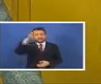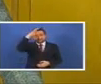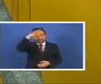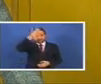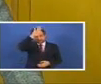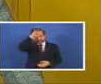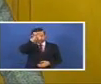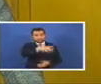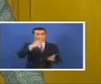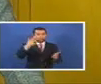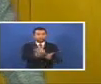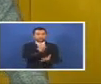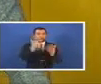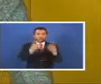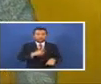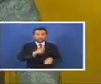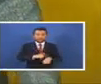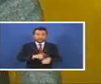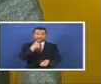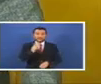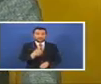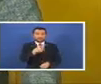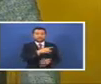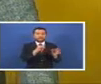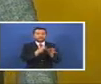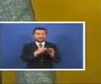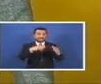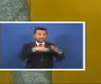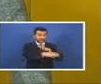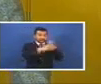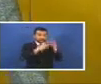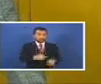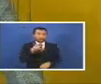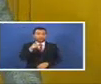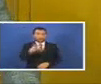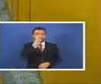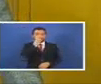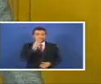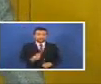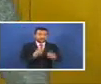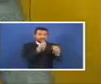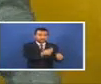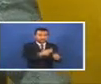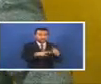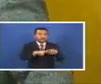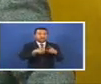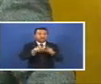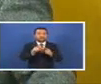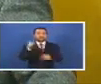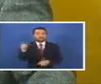İstanbul'u fethettiğinde diyelim, Bizans'tan içeri girerken ona çiçek sunanlar